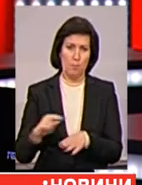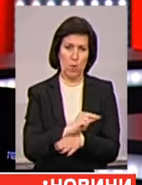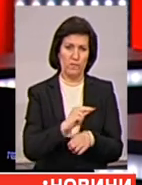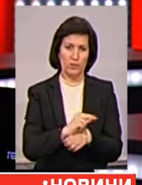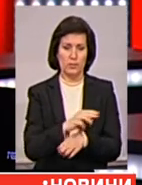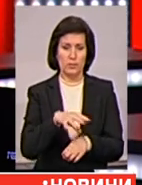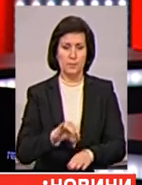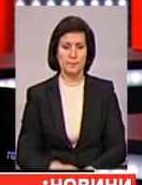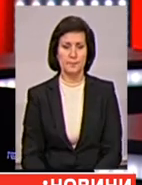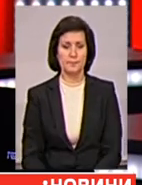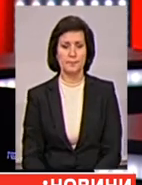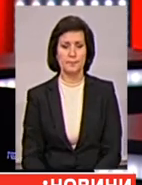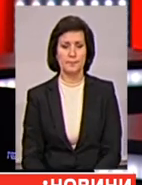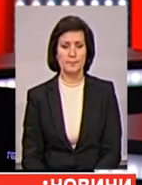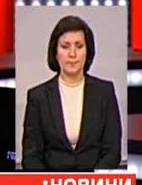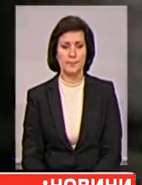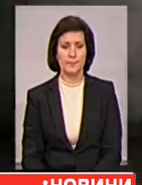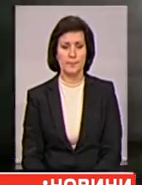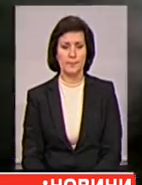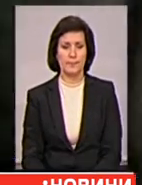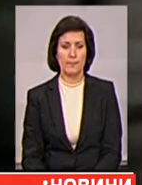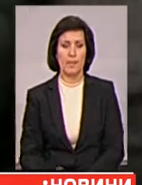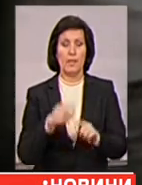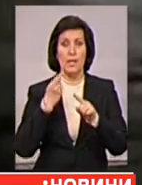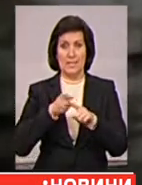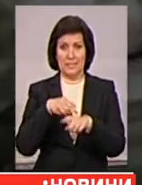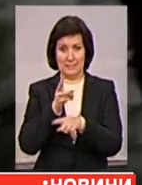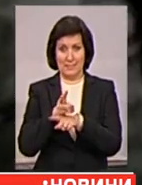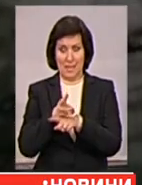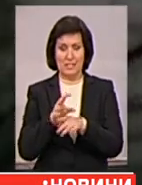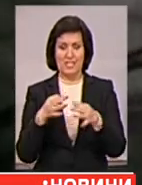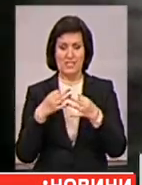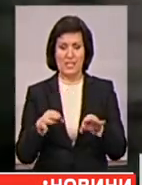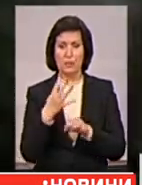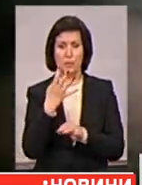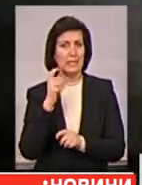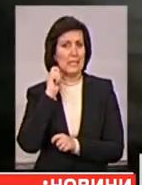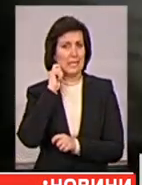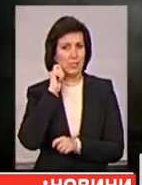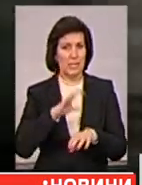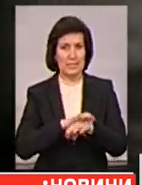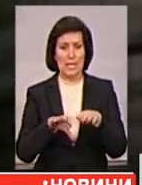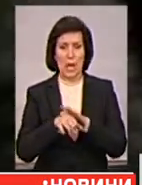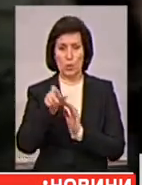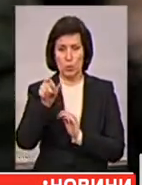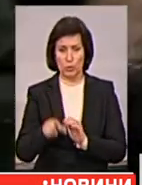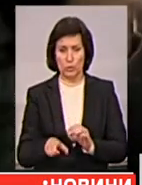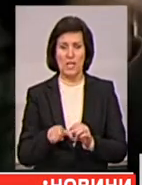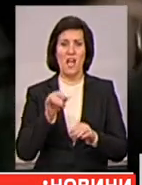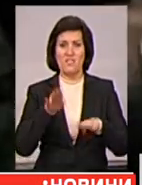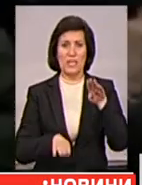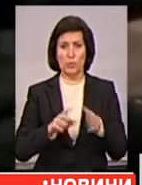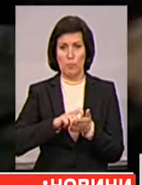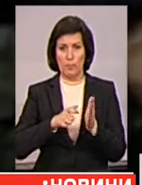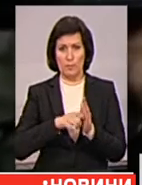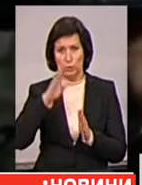провчити. Анастасія Муратова далі. На цих оперативних кадрах звільняють 45-річного заручника. У складському